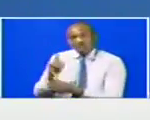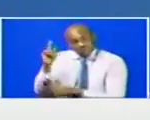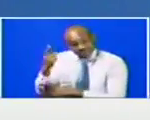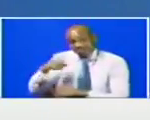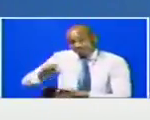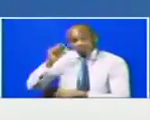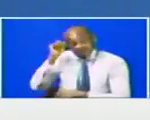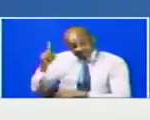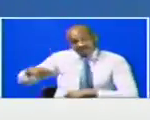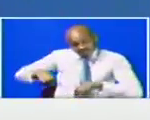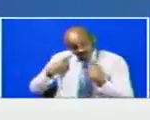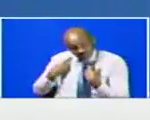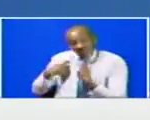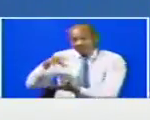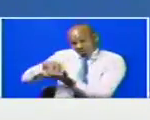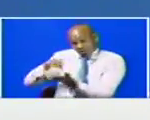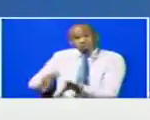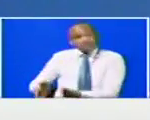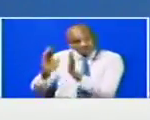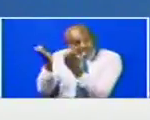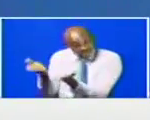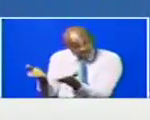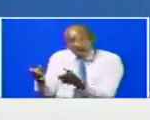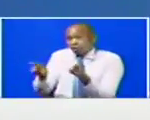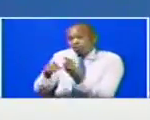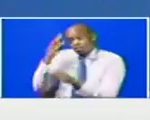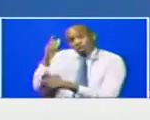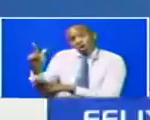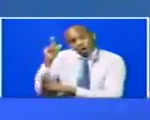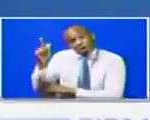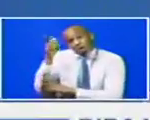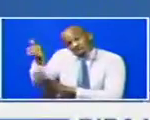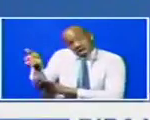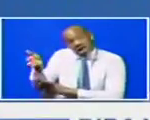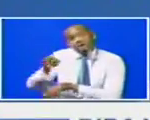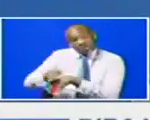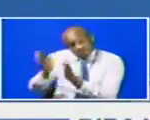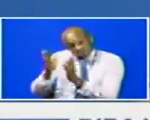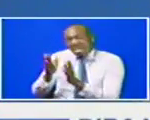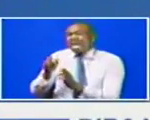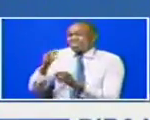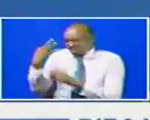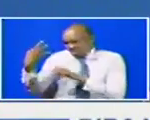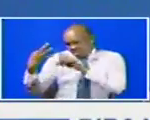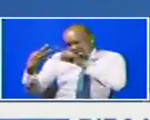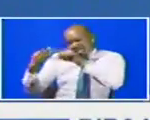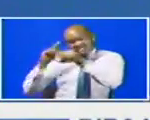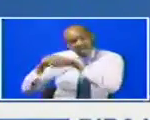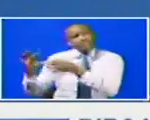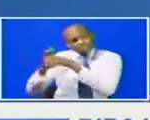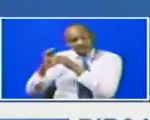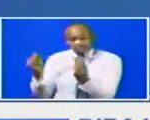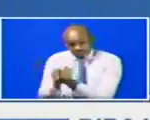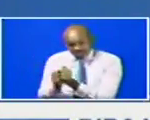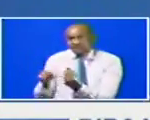kujielewa, kuelewa hali ya barabara na kuelewa zile sheria ambazo zimewekwa pale, ili kwamba hayo mambo matatu yakifanya kazi kwa pamoja aweze